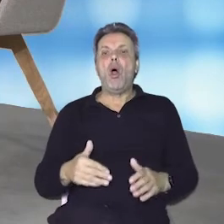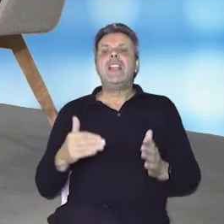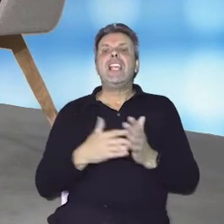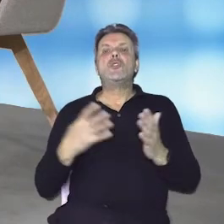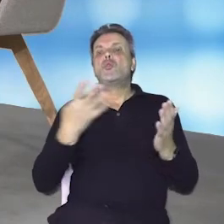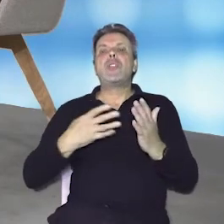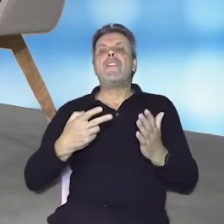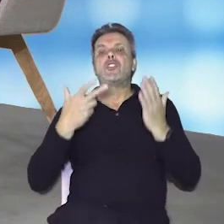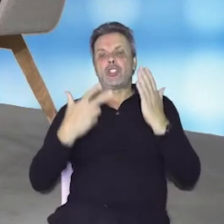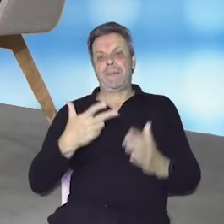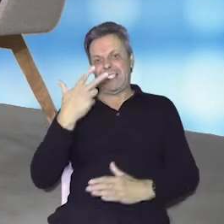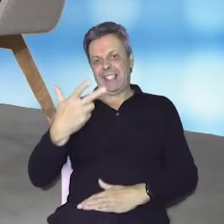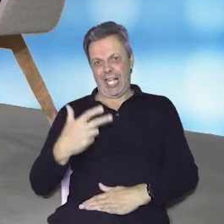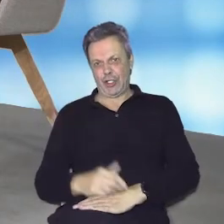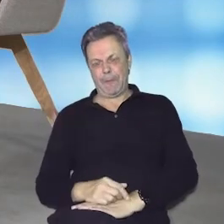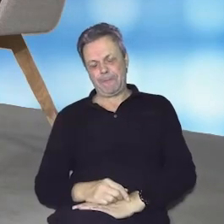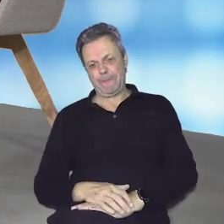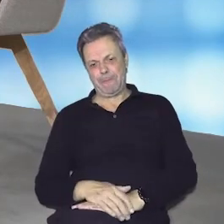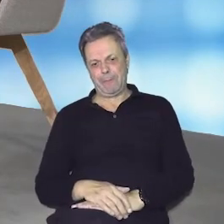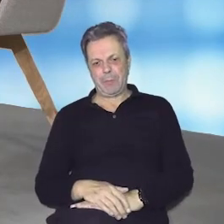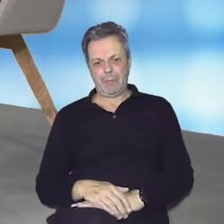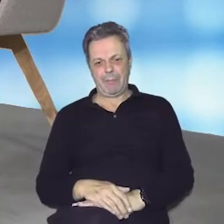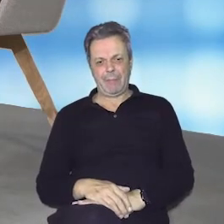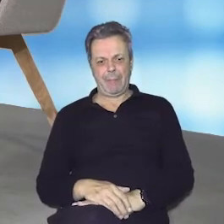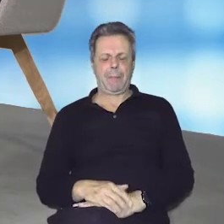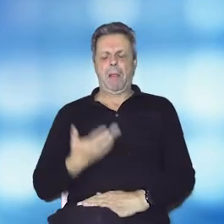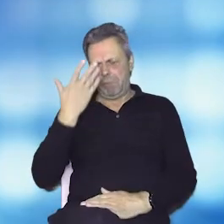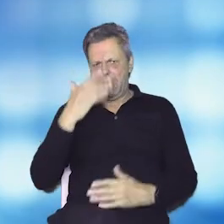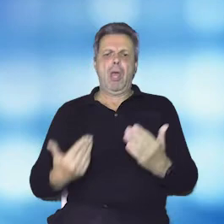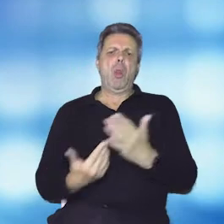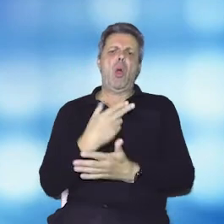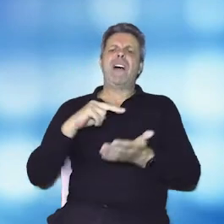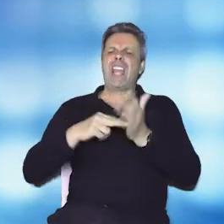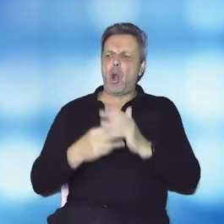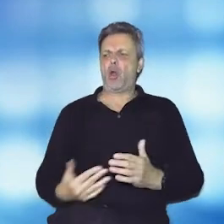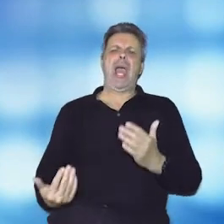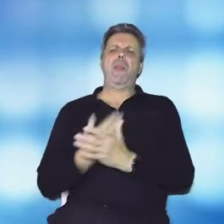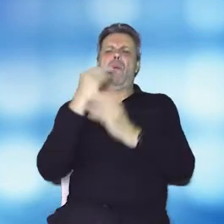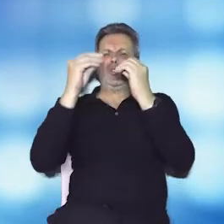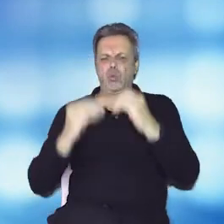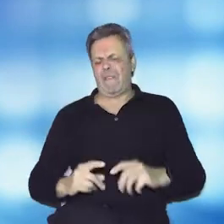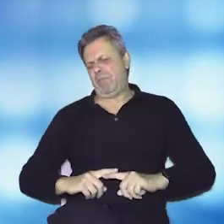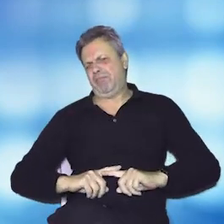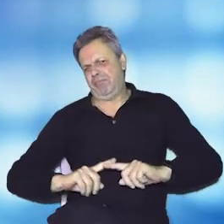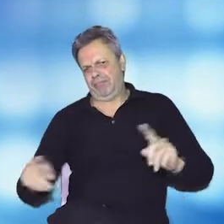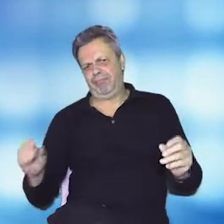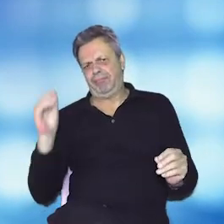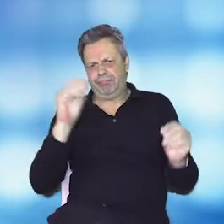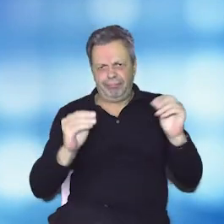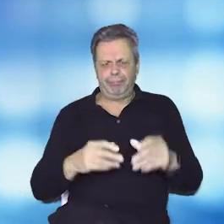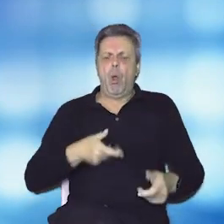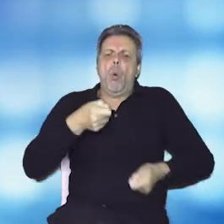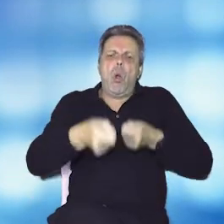1983. kad smo krenuli u komercijalni. Kroz nova znanja, tehnologije? Kroz nova znanja, kroz nove sustave, nove tehnologije,